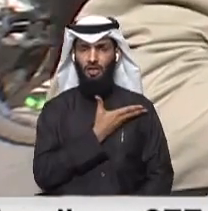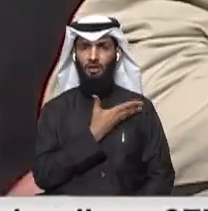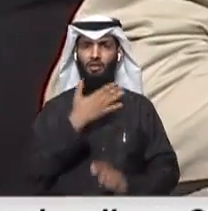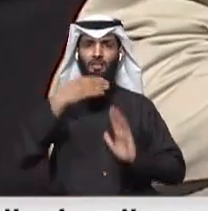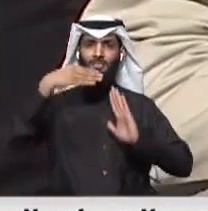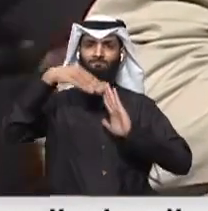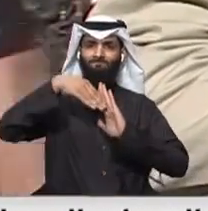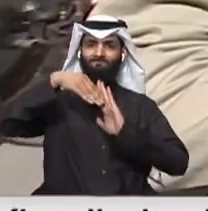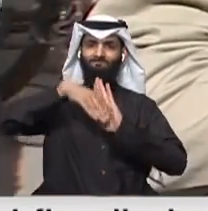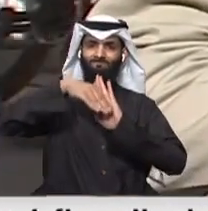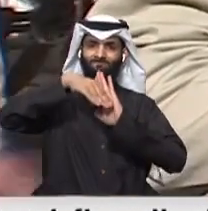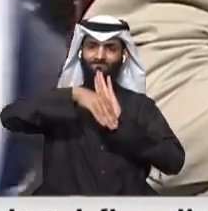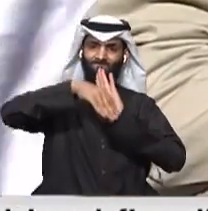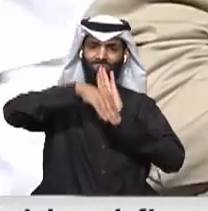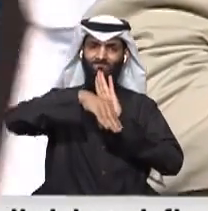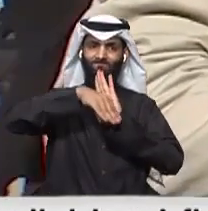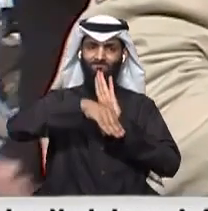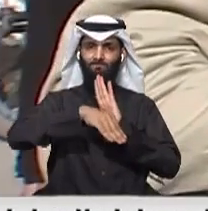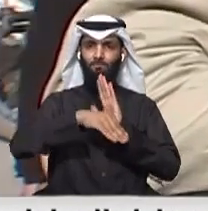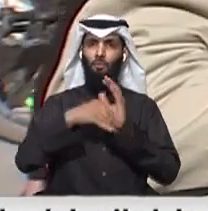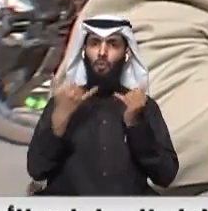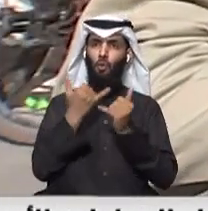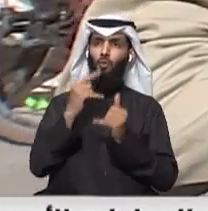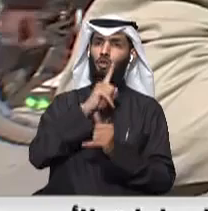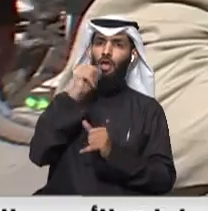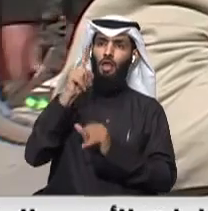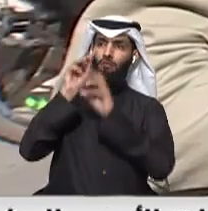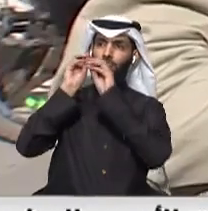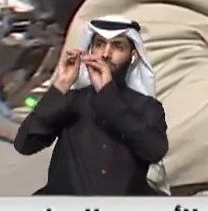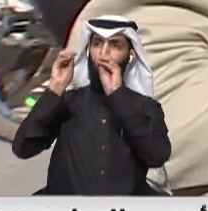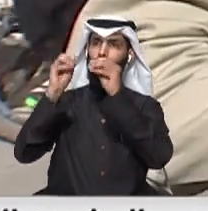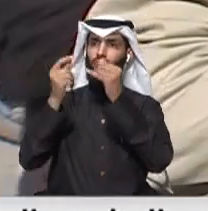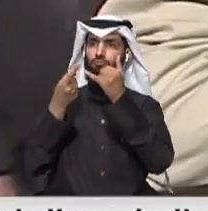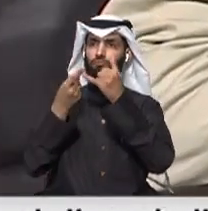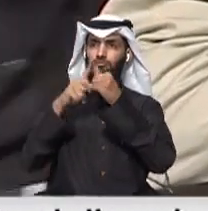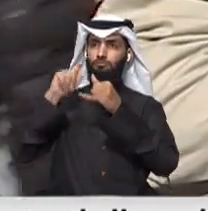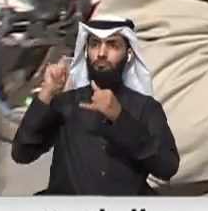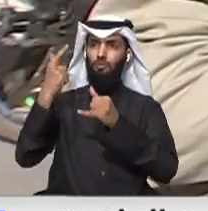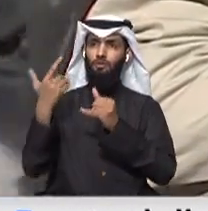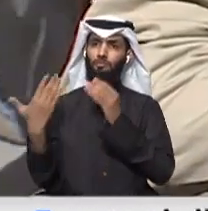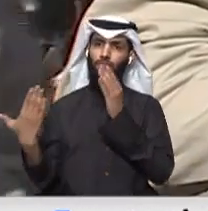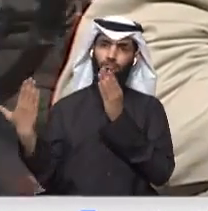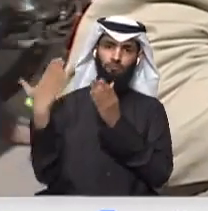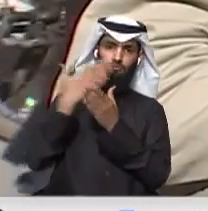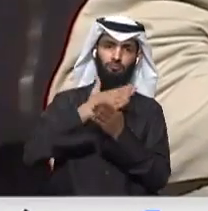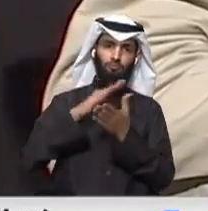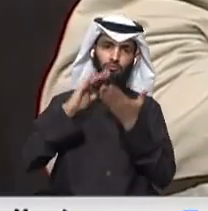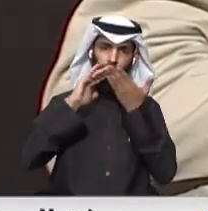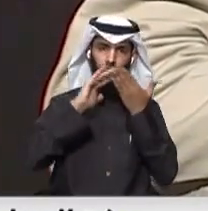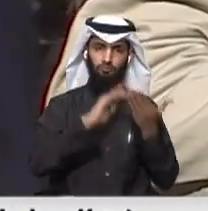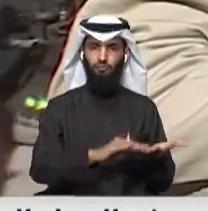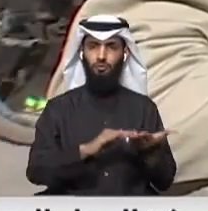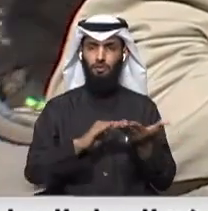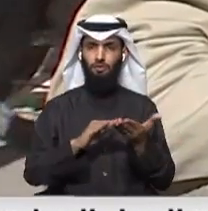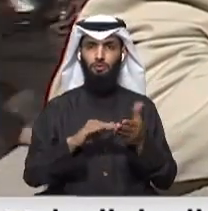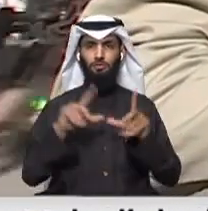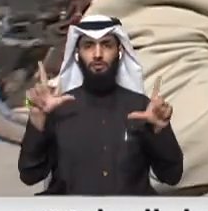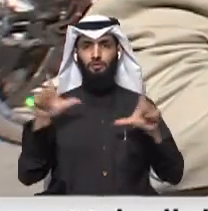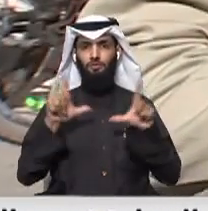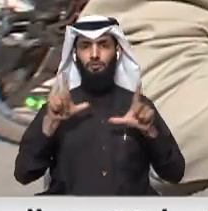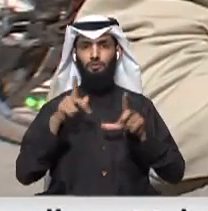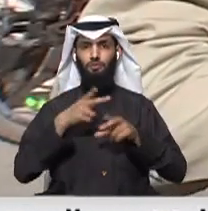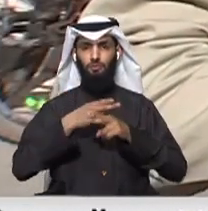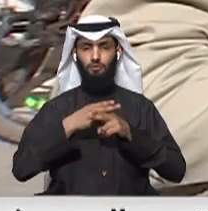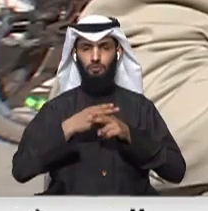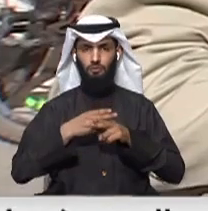آخر، ما يستدعي تدخلا دوليا عاجلا لإنقاذ قطاع غزة. عبد الرحيم أبو كويك، تلفزيون دولة